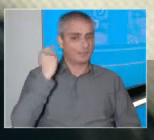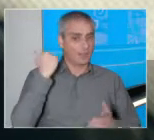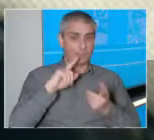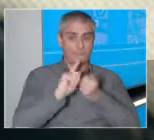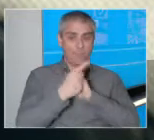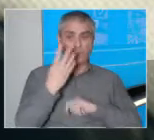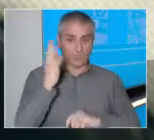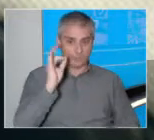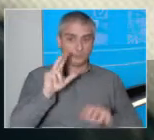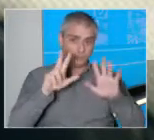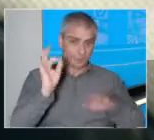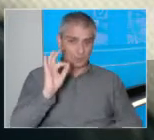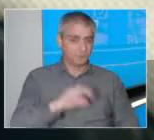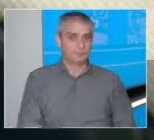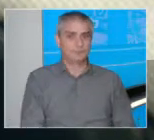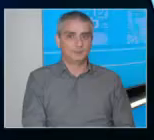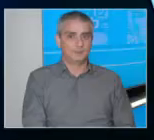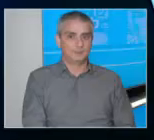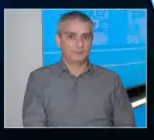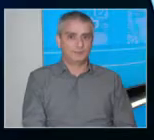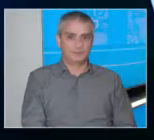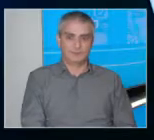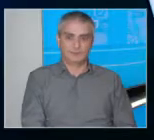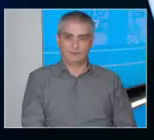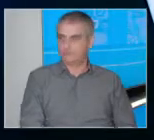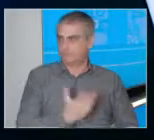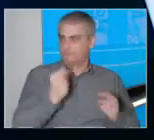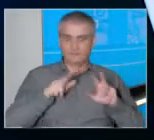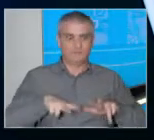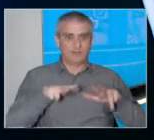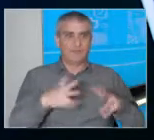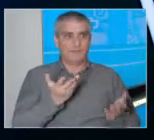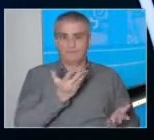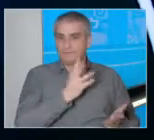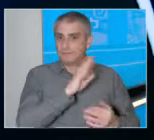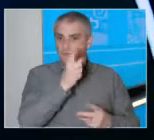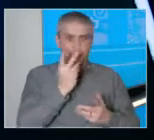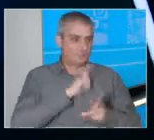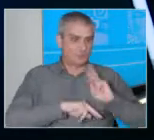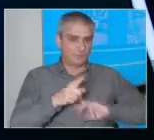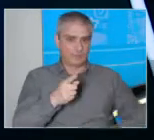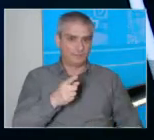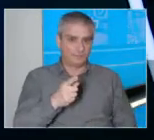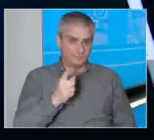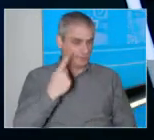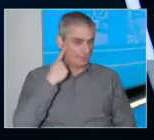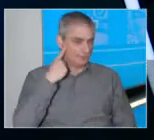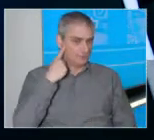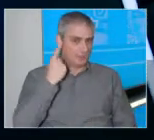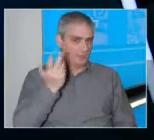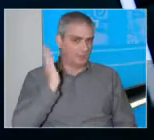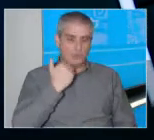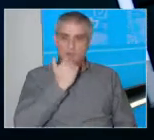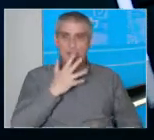במקום 4%. את הרשימה צפרדעים נתת פה לאורך השיחה הזאת, כל מה שאתם סובלים, אתם נשמע שרע לכם